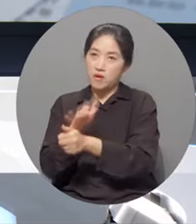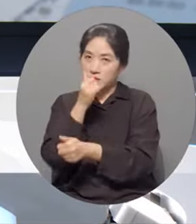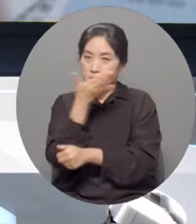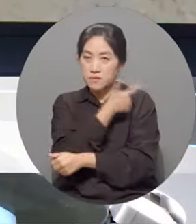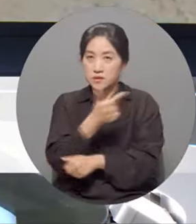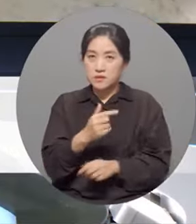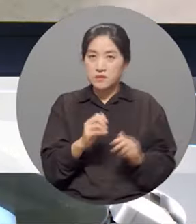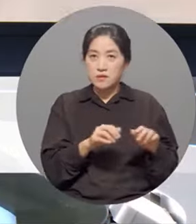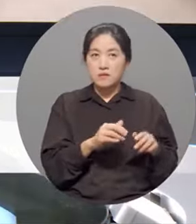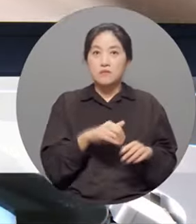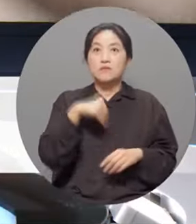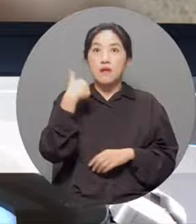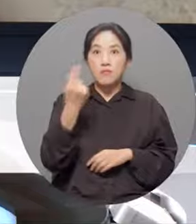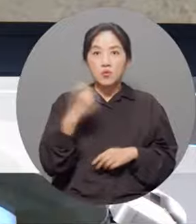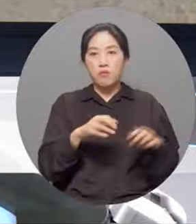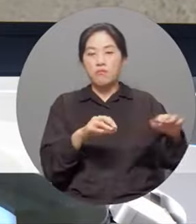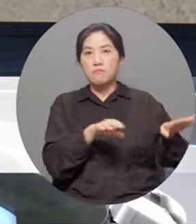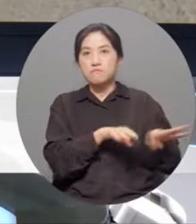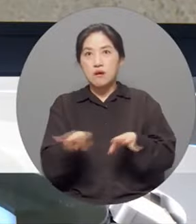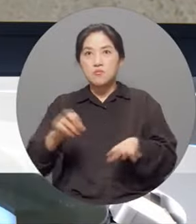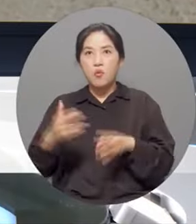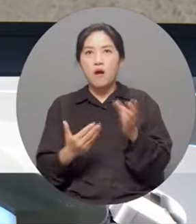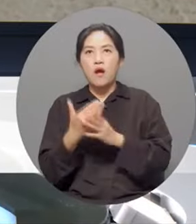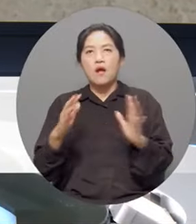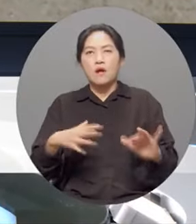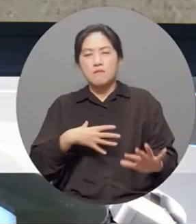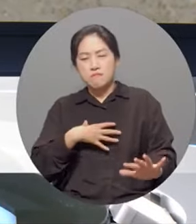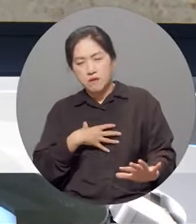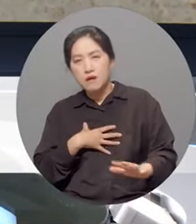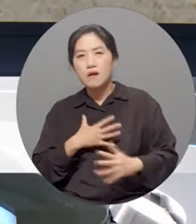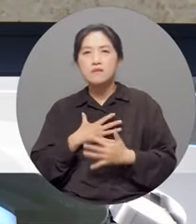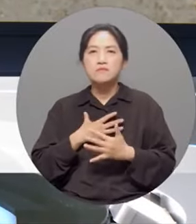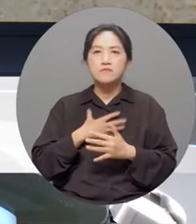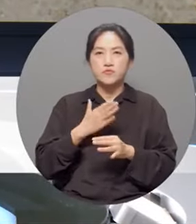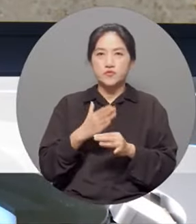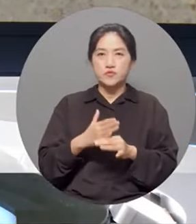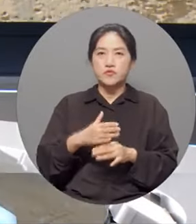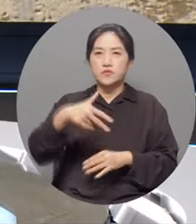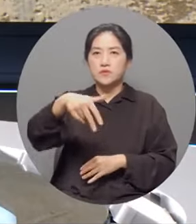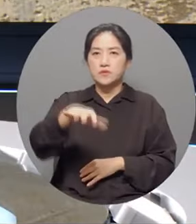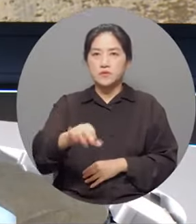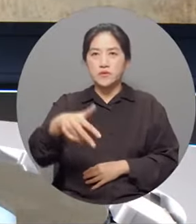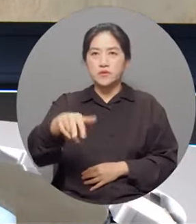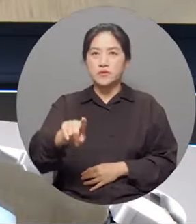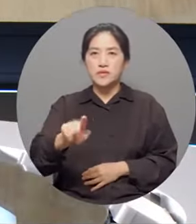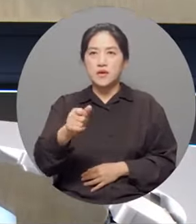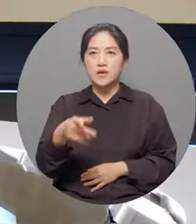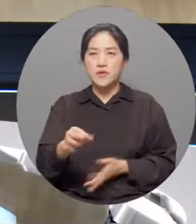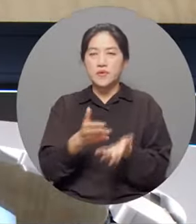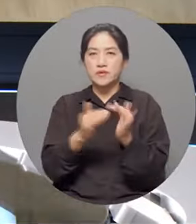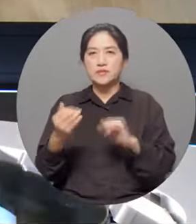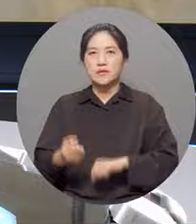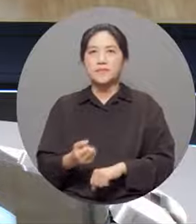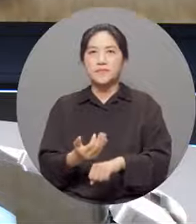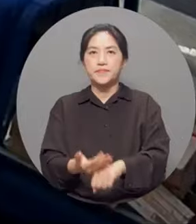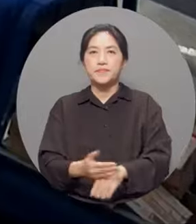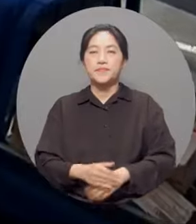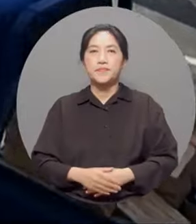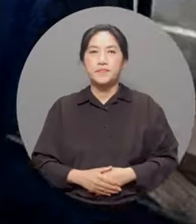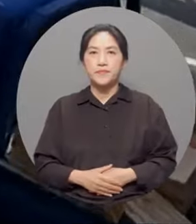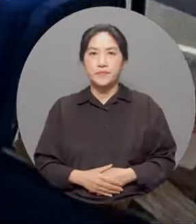큰 규모의 여진이 또 오진 않을까 마음을 놓을 수 없습니다. 이어서 정자형 기자입니다.